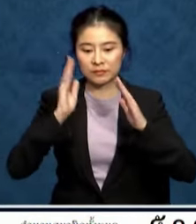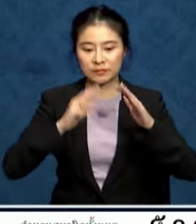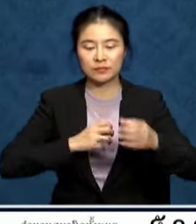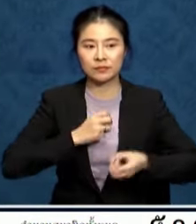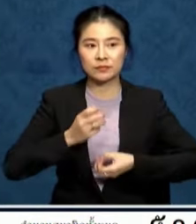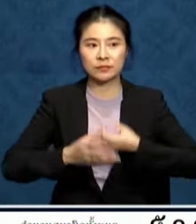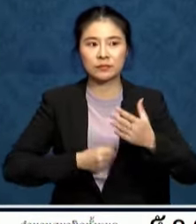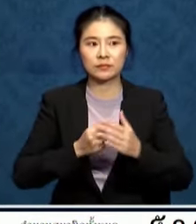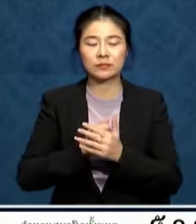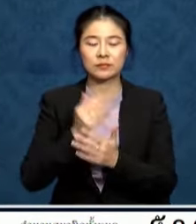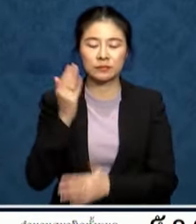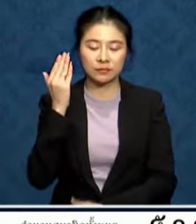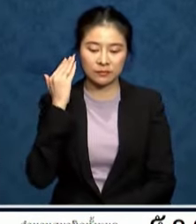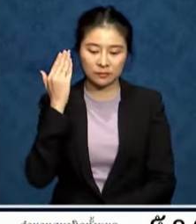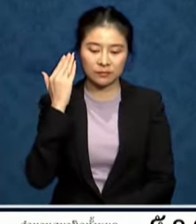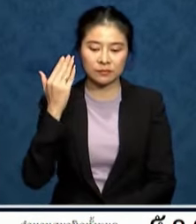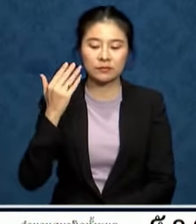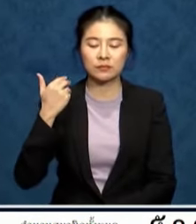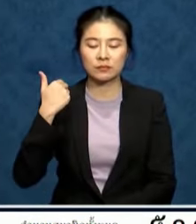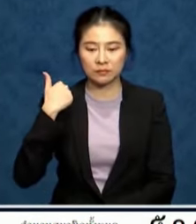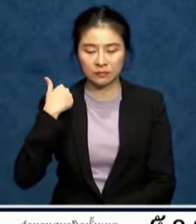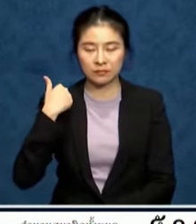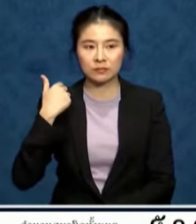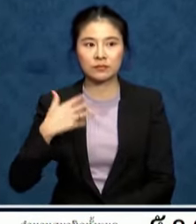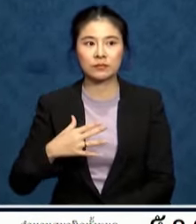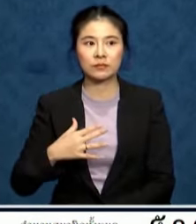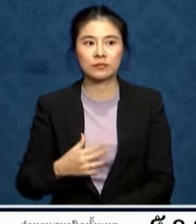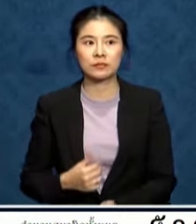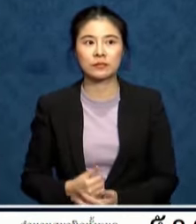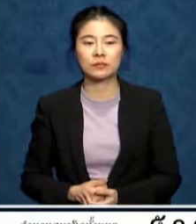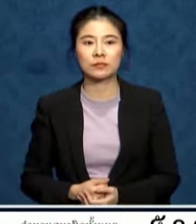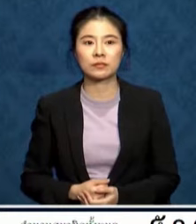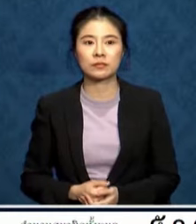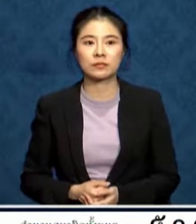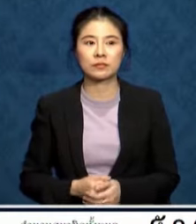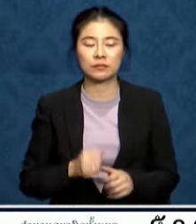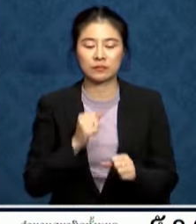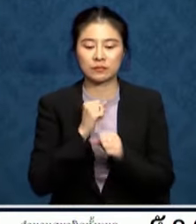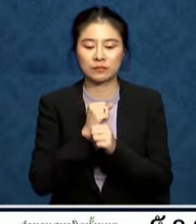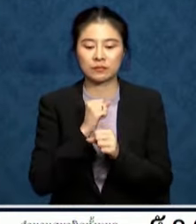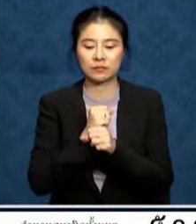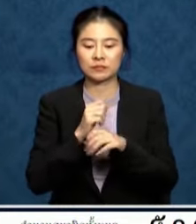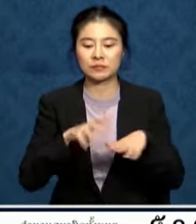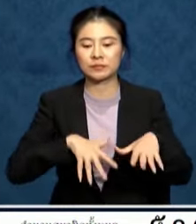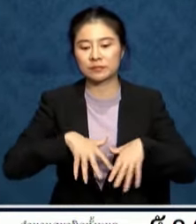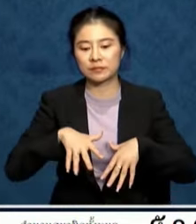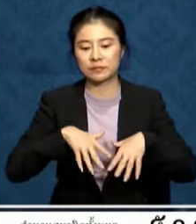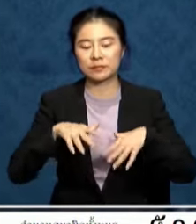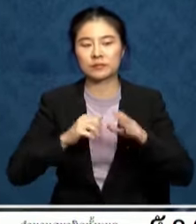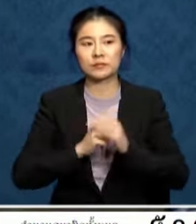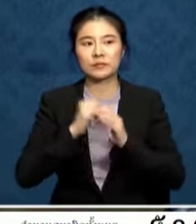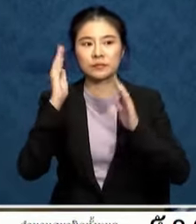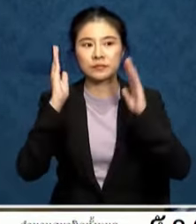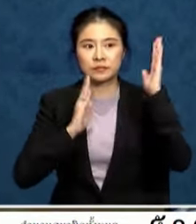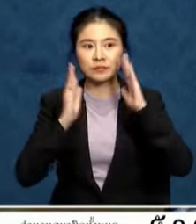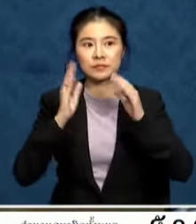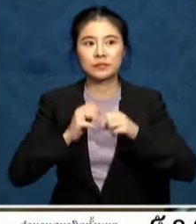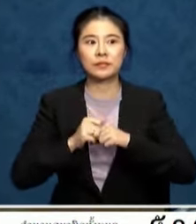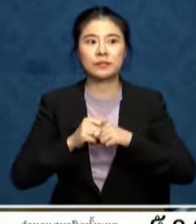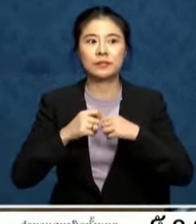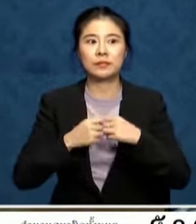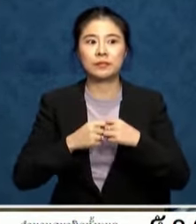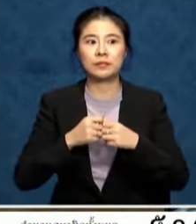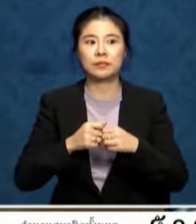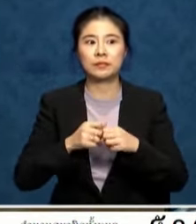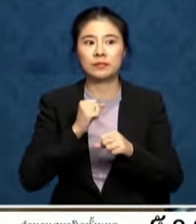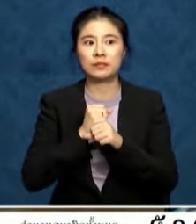ที่ผ่านมาที่ไม่เปิดให้การทำประชามติเป็นไปอย่างเสรีไม่เปิดให้ผู้ที่เห็น